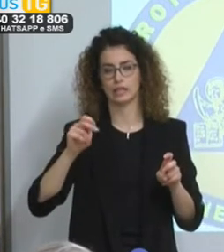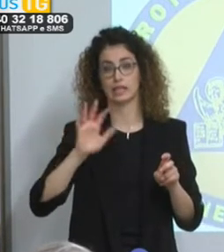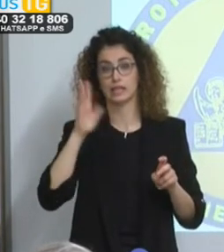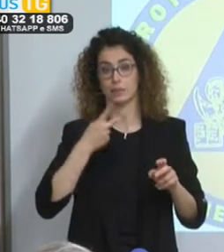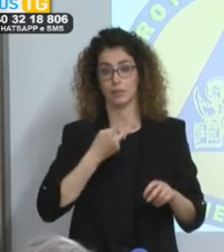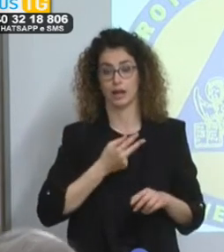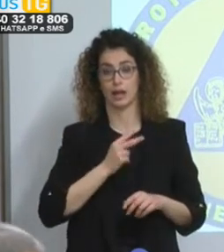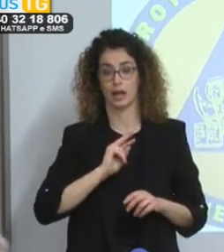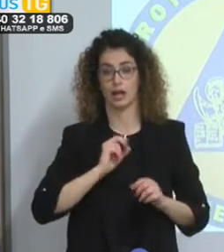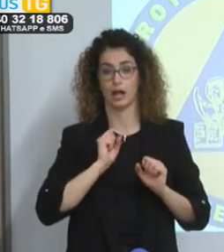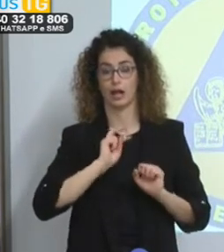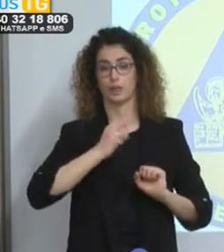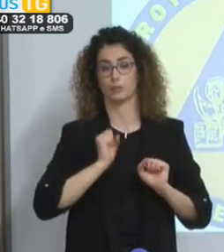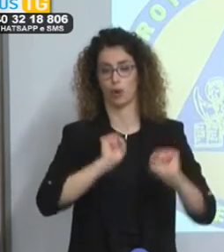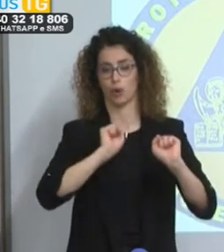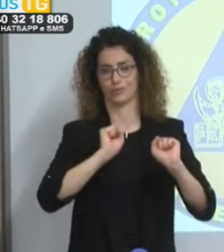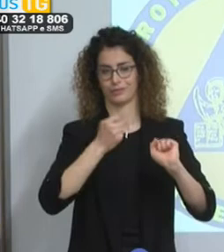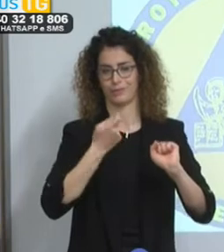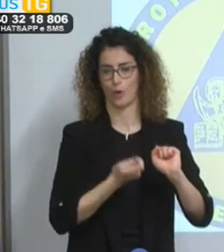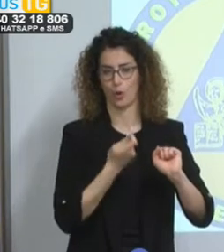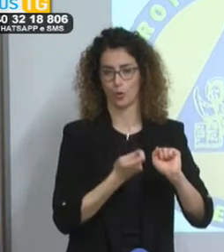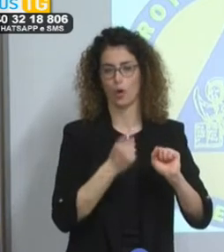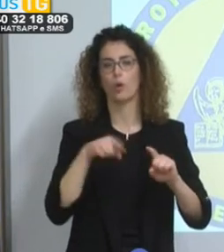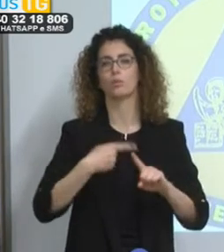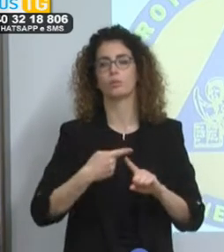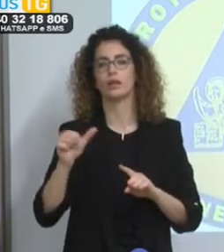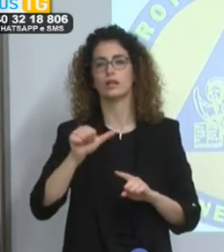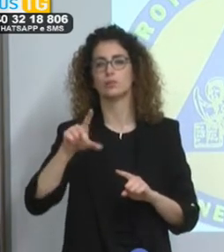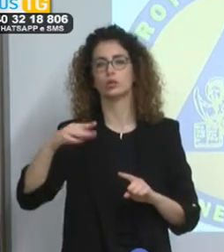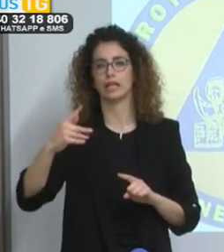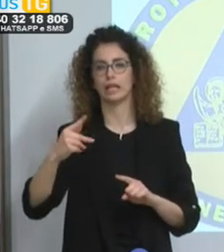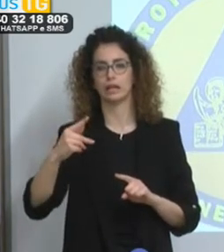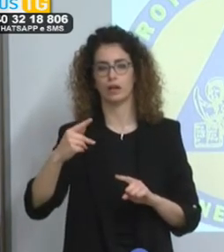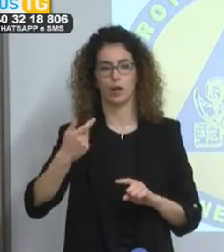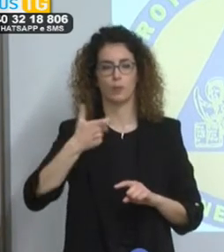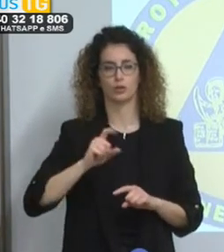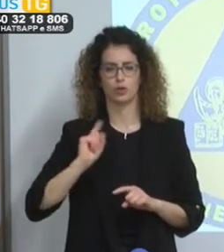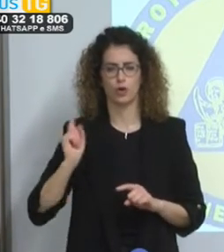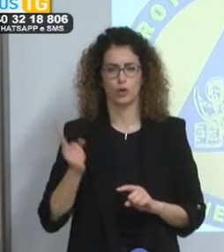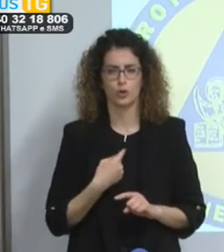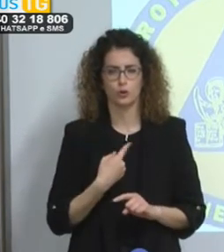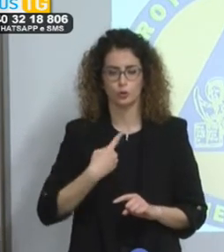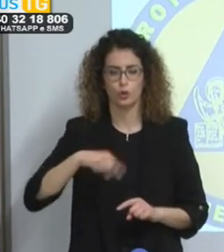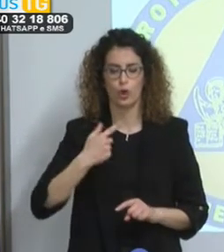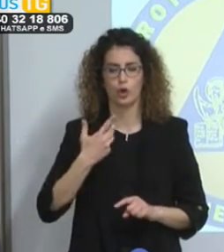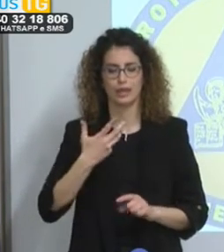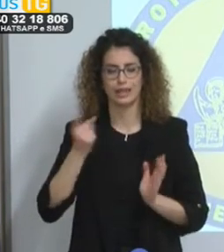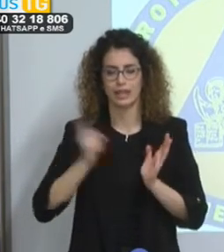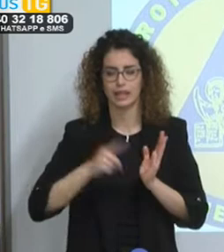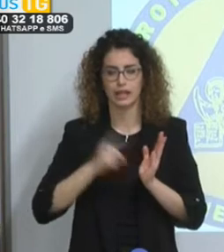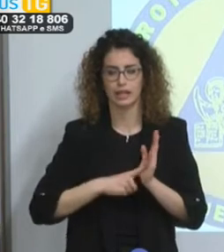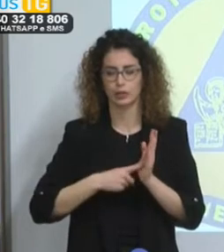bassa, Sputnik, perché comunque noi abbiamo diritto a scandagliare tutto quello che è scandagliabile.